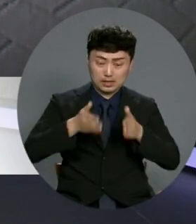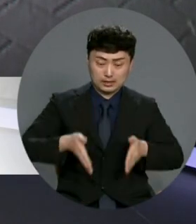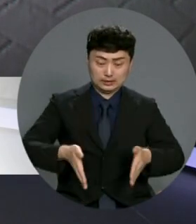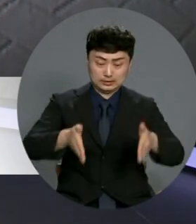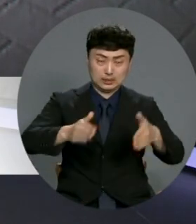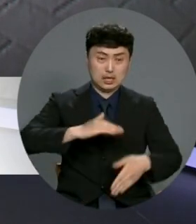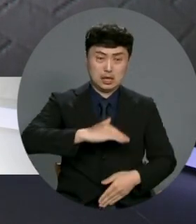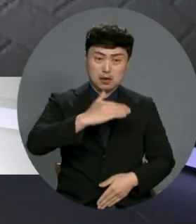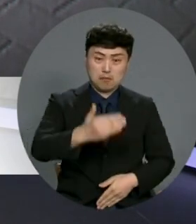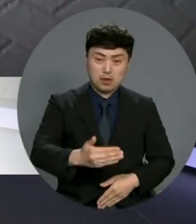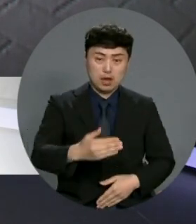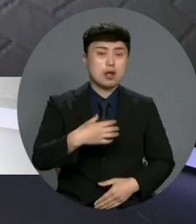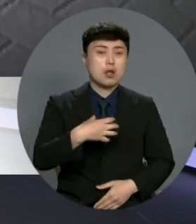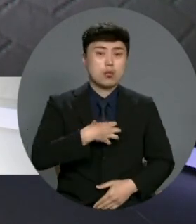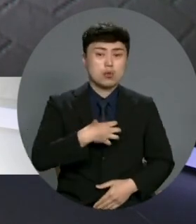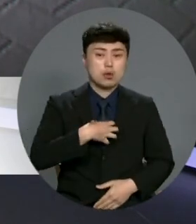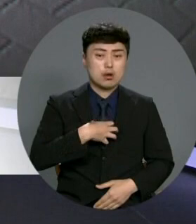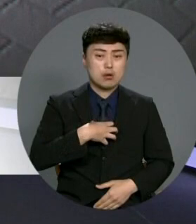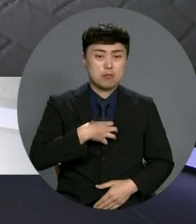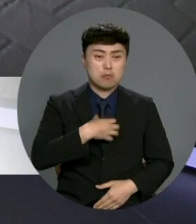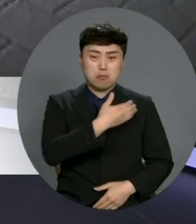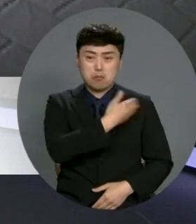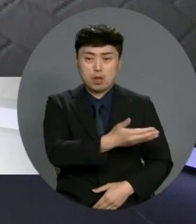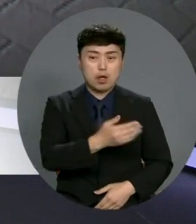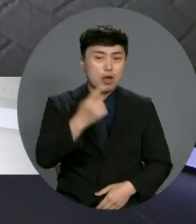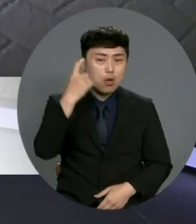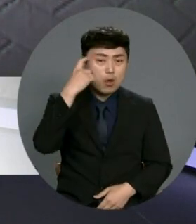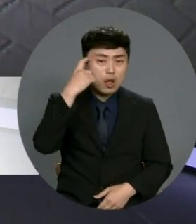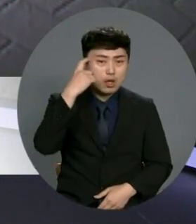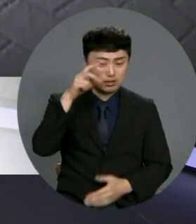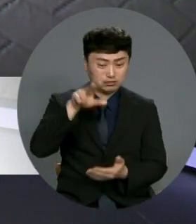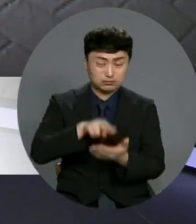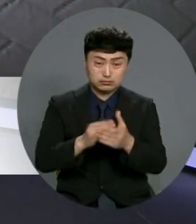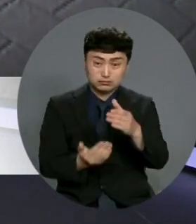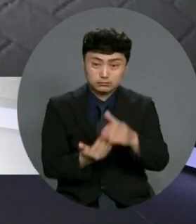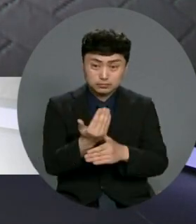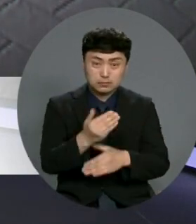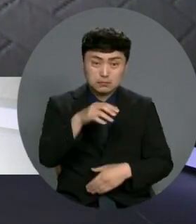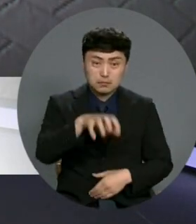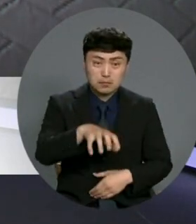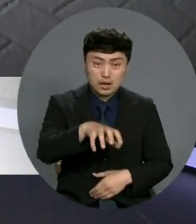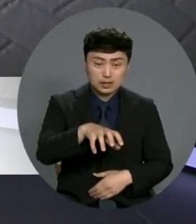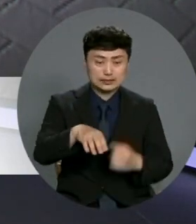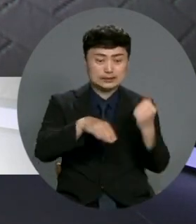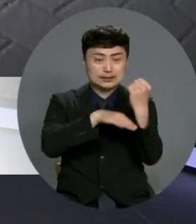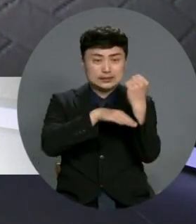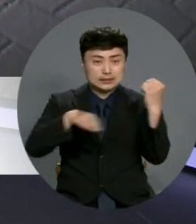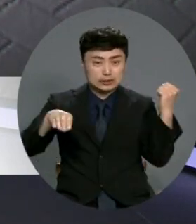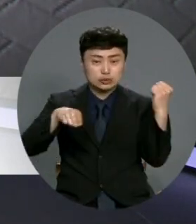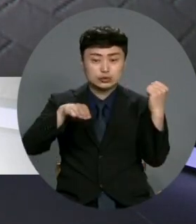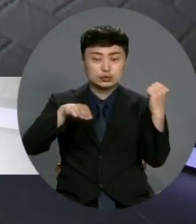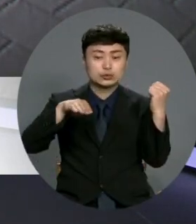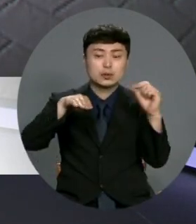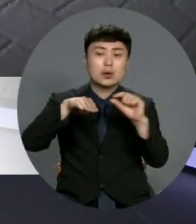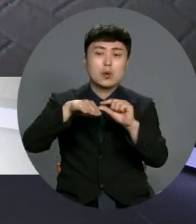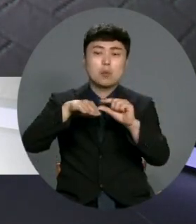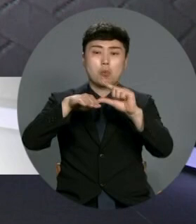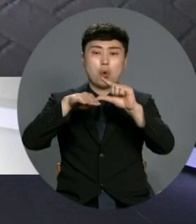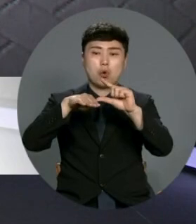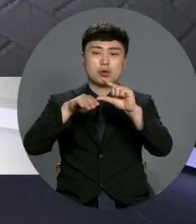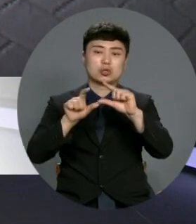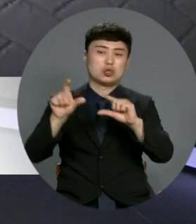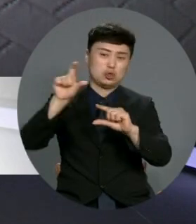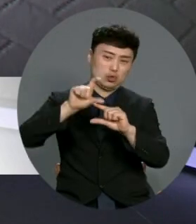과속방지턱이 왜 이렇게 위험하게 방치돼 있었을까? 문제의 과속방지턱은 적정 규격보다 2cm 이상